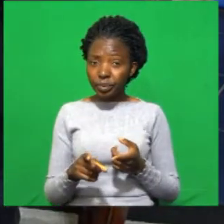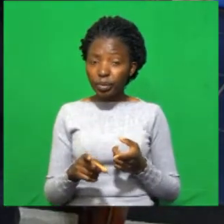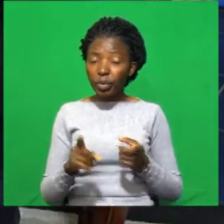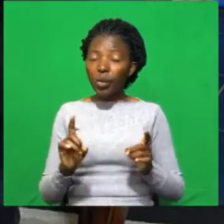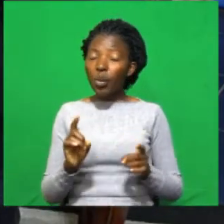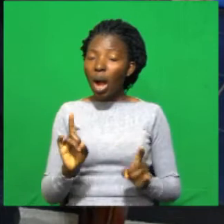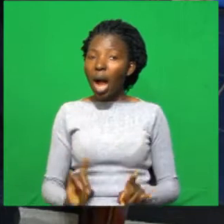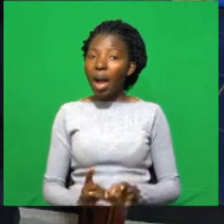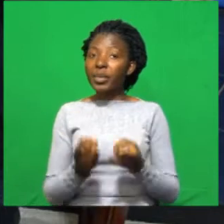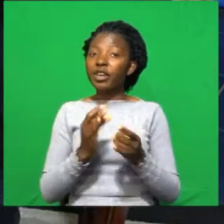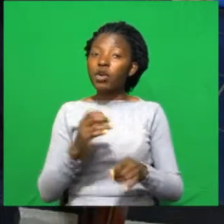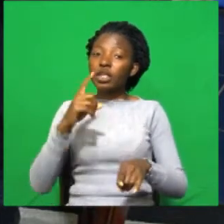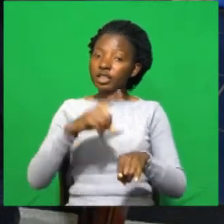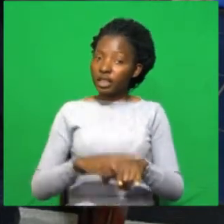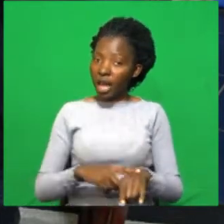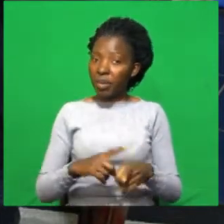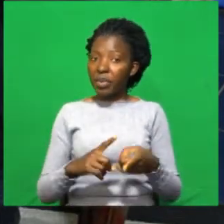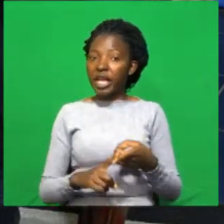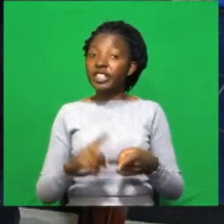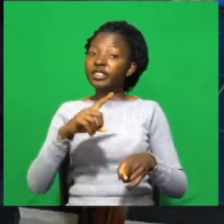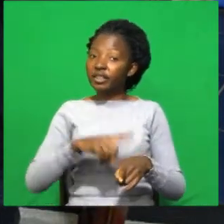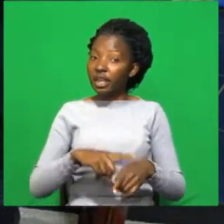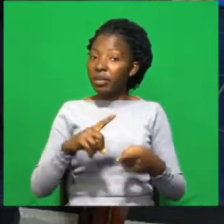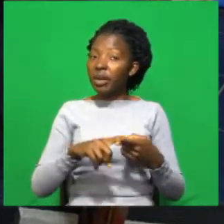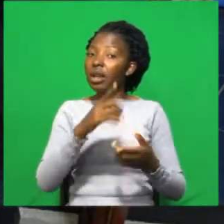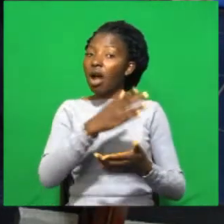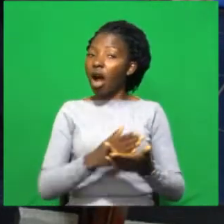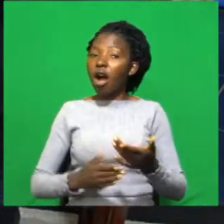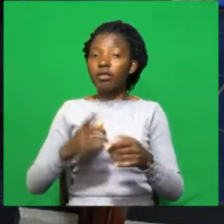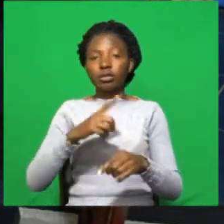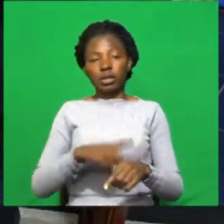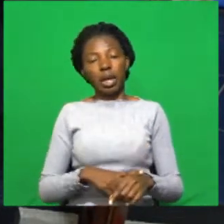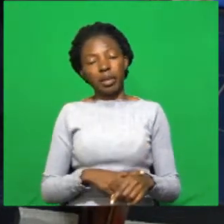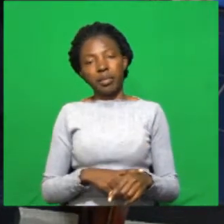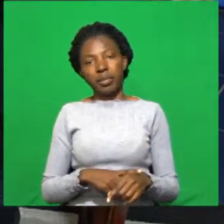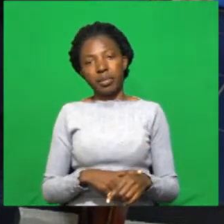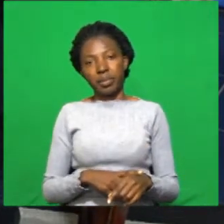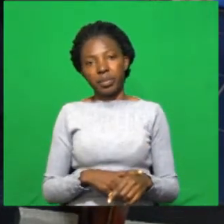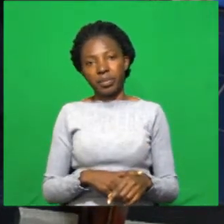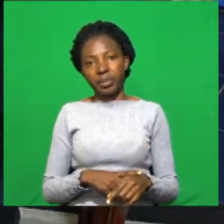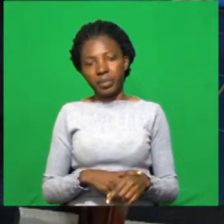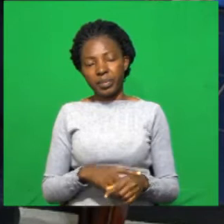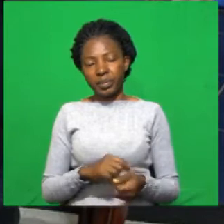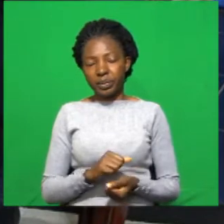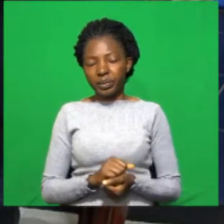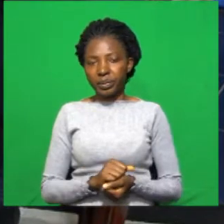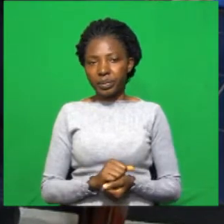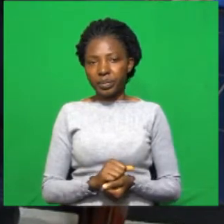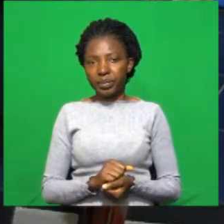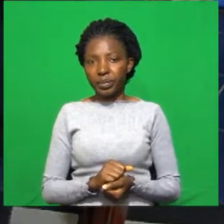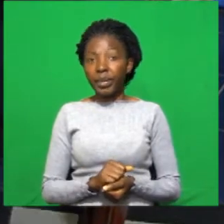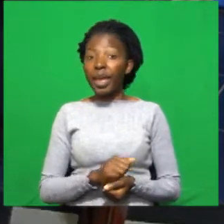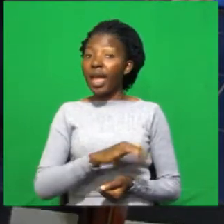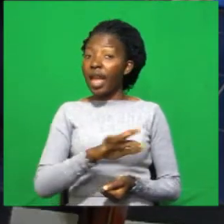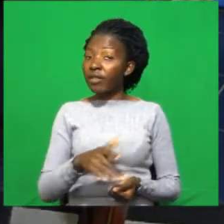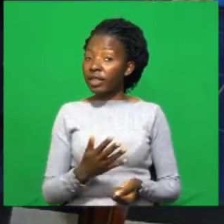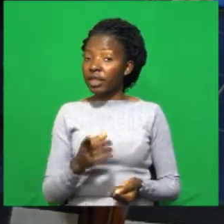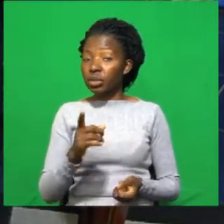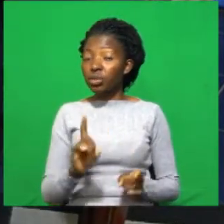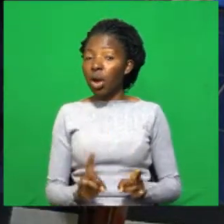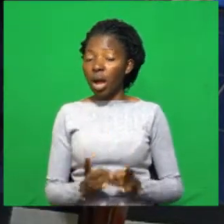rinoti times and half a time kwenguva nedzimwe nguva nehafu yenguva. Zvinhu zviri kuitwa